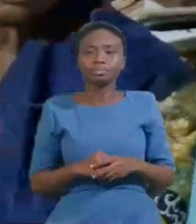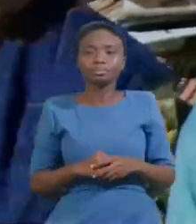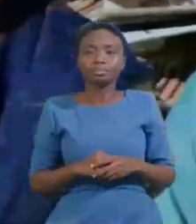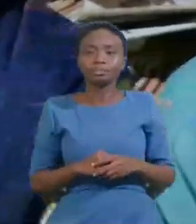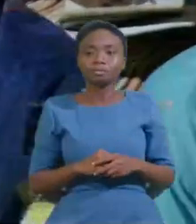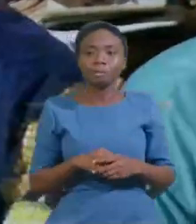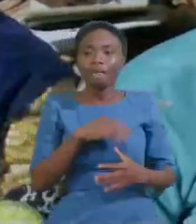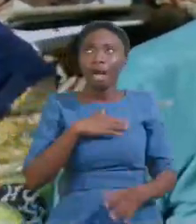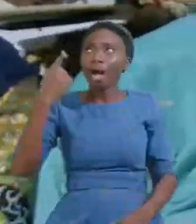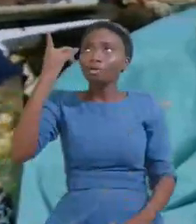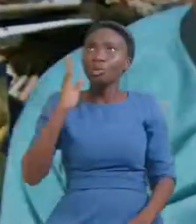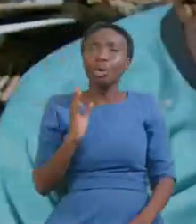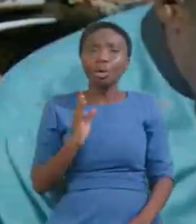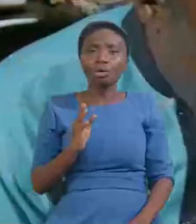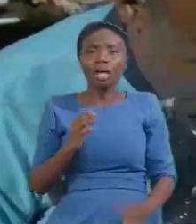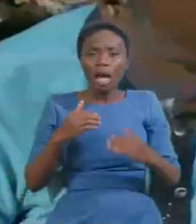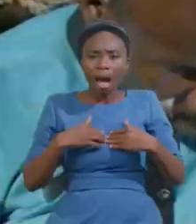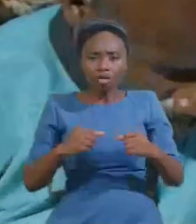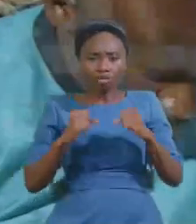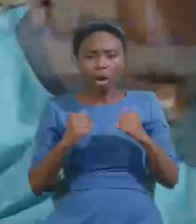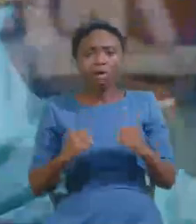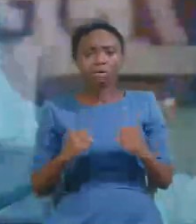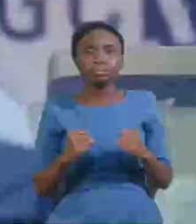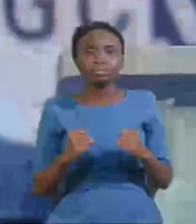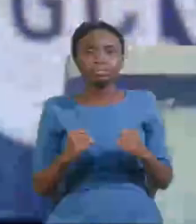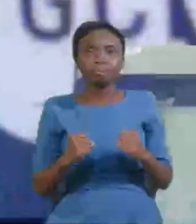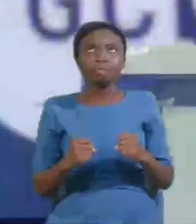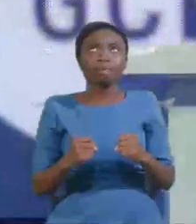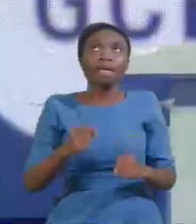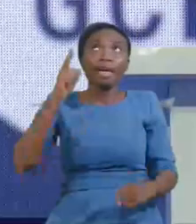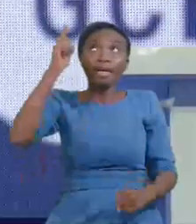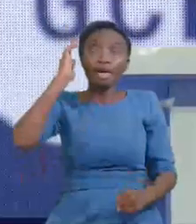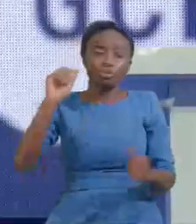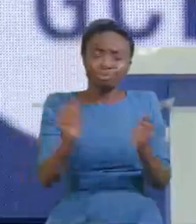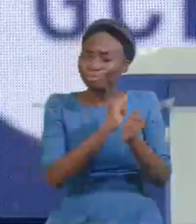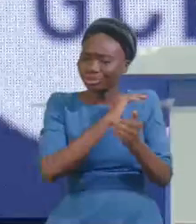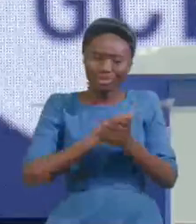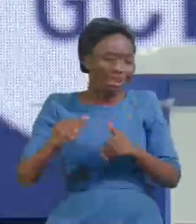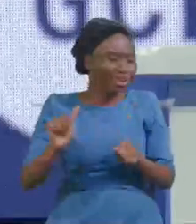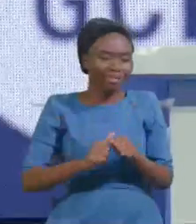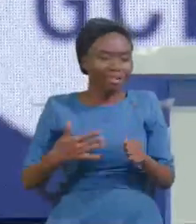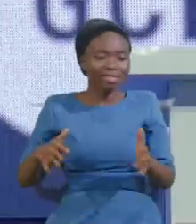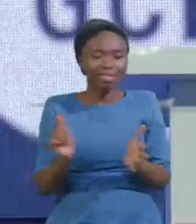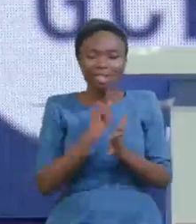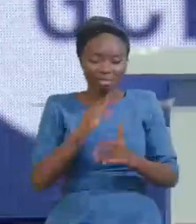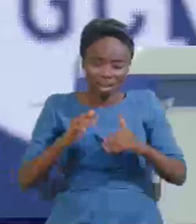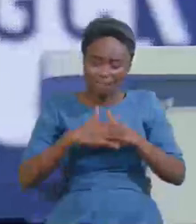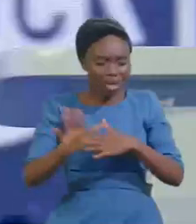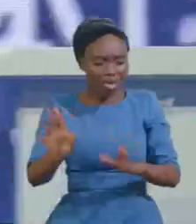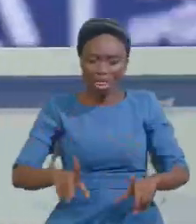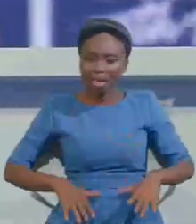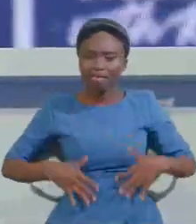Quand tu mentionnes le nom de Dieu, il se manifeste. Dieu a toute la puissance.